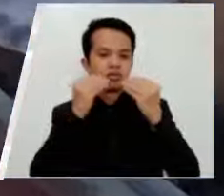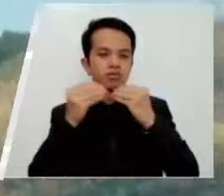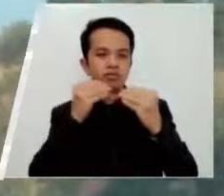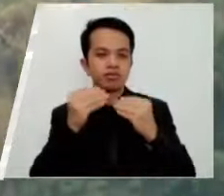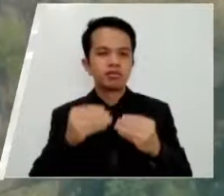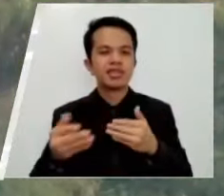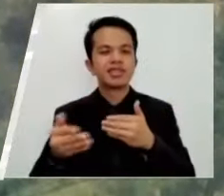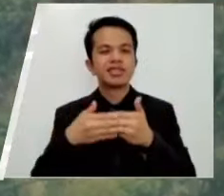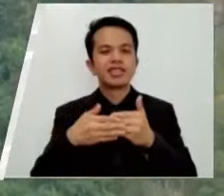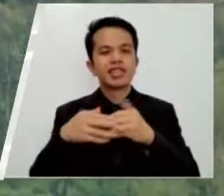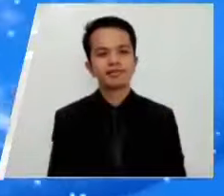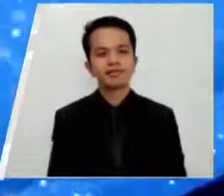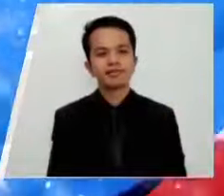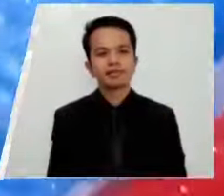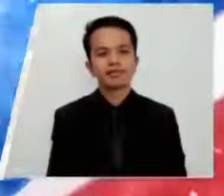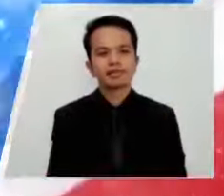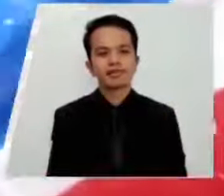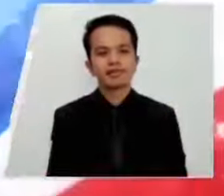ng ilog.